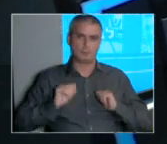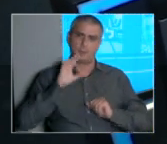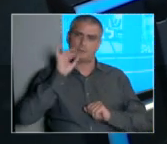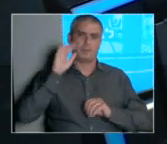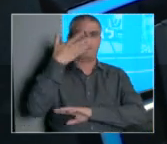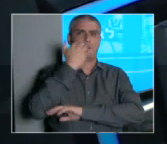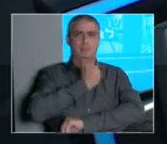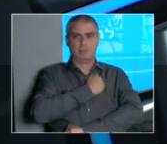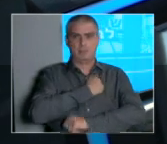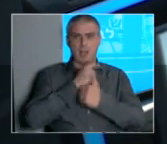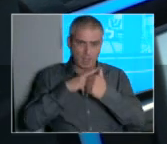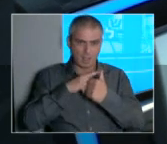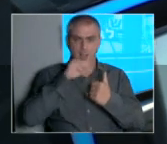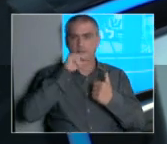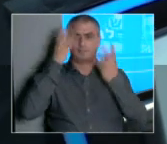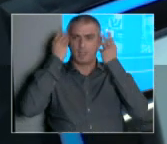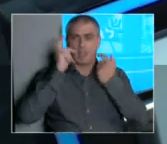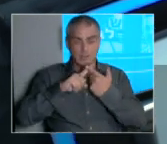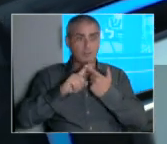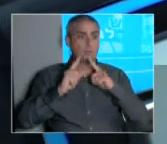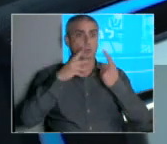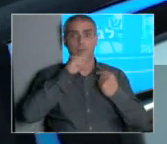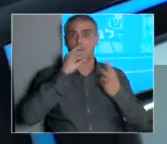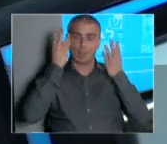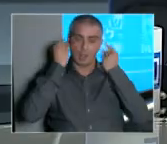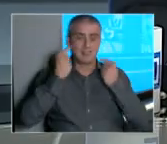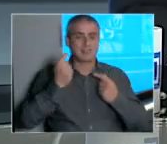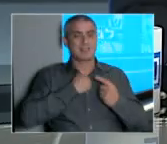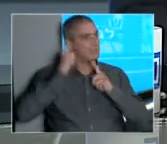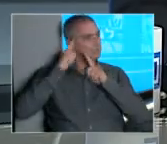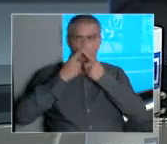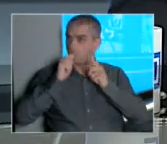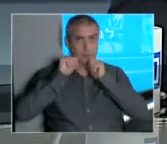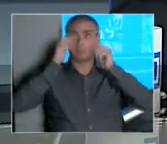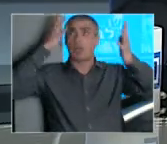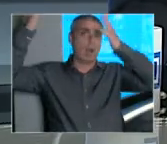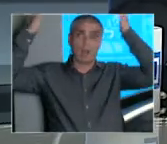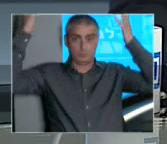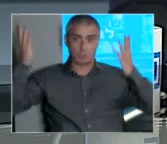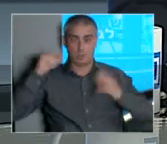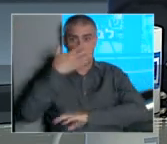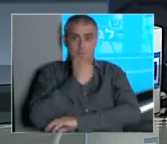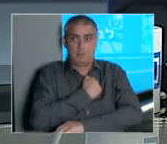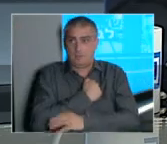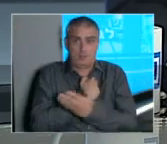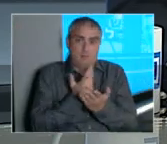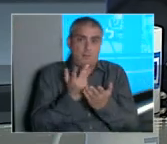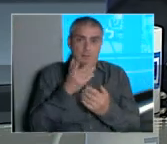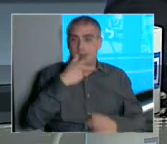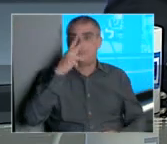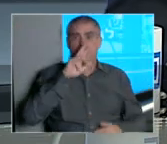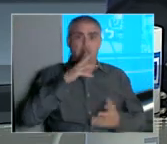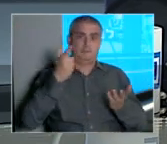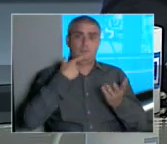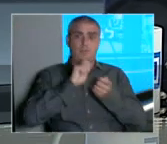לדבר על מדינת ההלכה, ולדבר על החרדים, ופתאום לדבר על החרדלים. הוא לא צריך לזעוק מרה על מדינת ההלכה, כשפרץ זועק